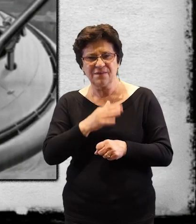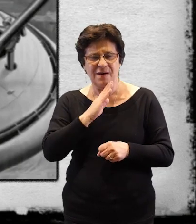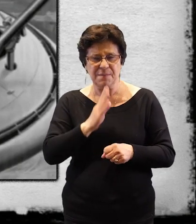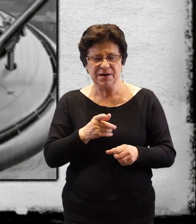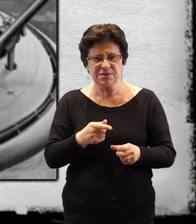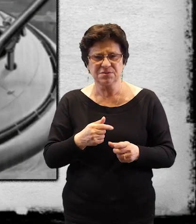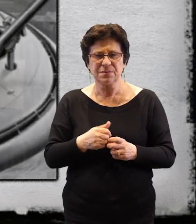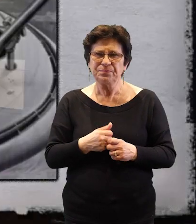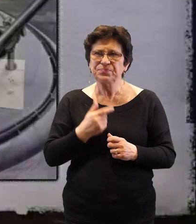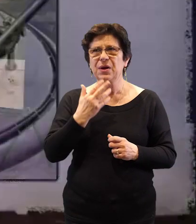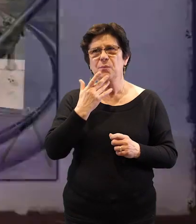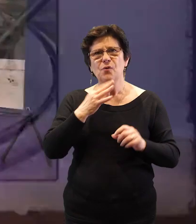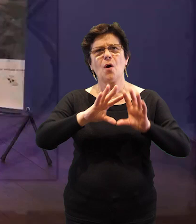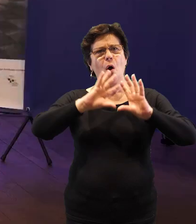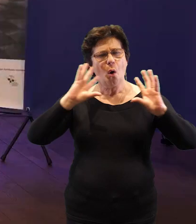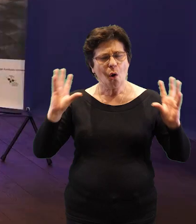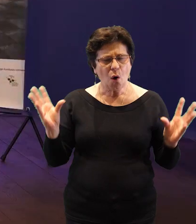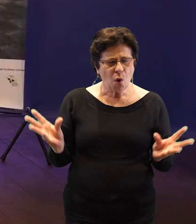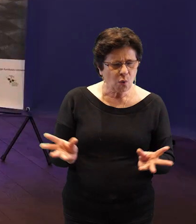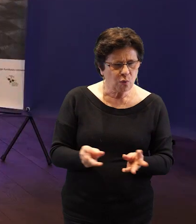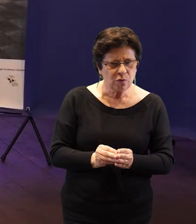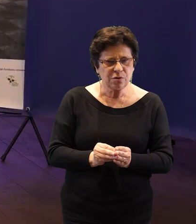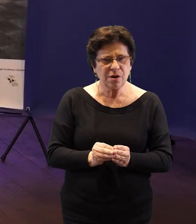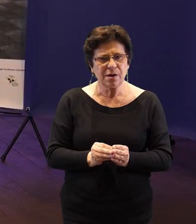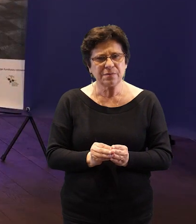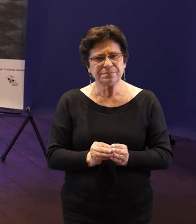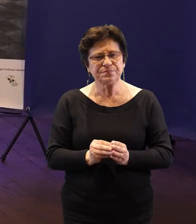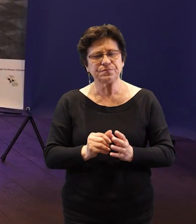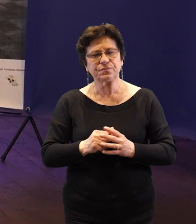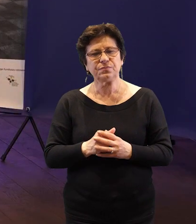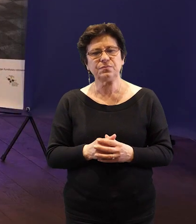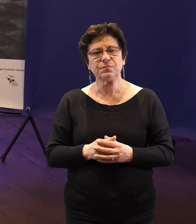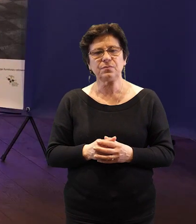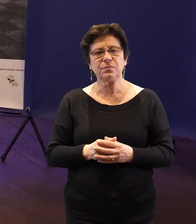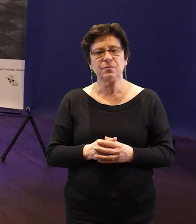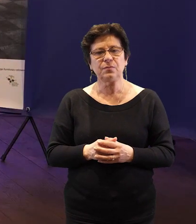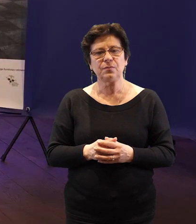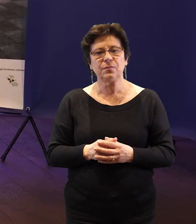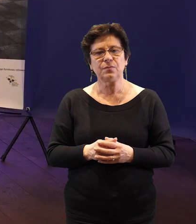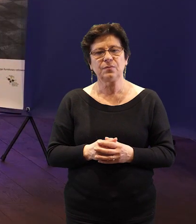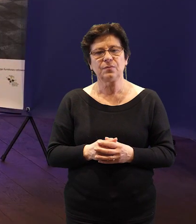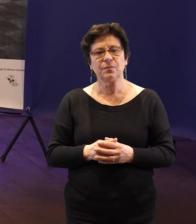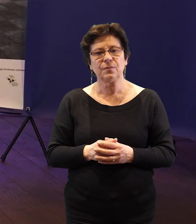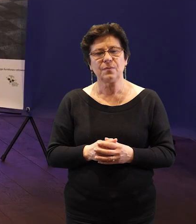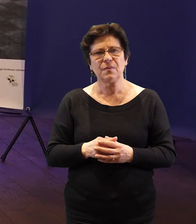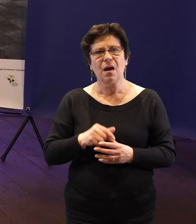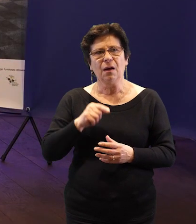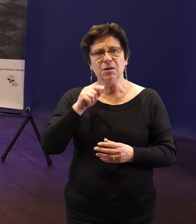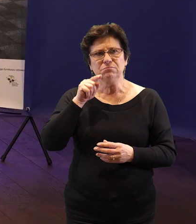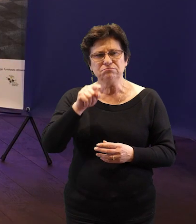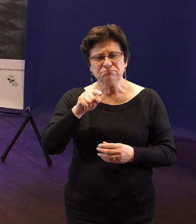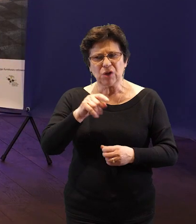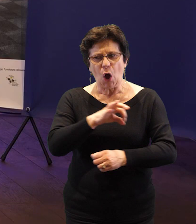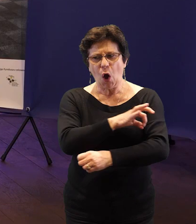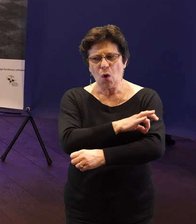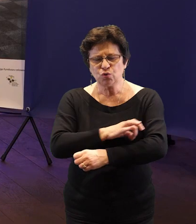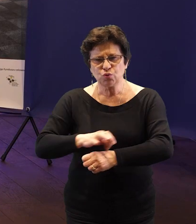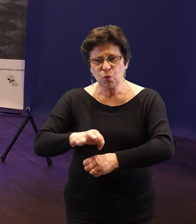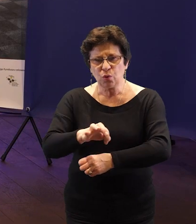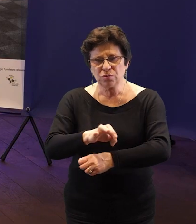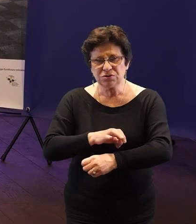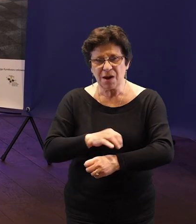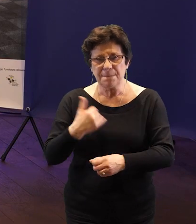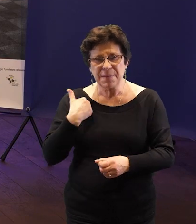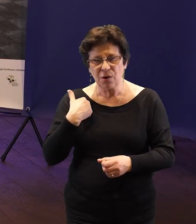Mówiąc najogólniej, argument był taki, że konstrukcje, które powstały w trakcie